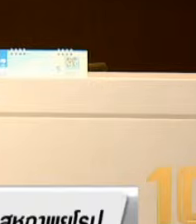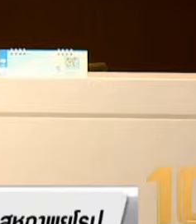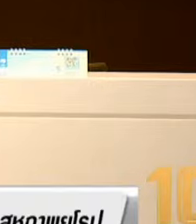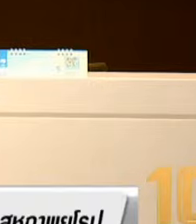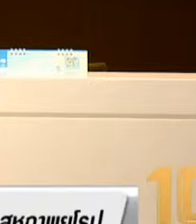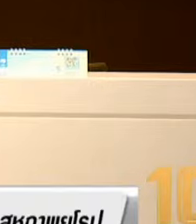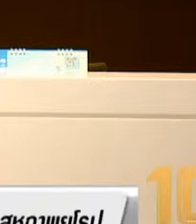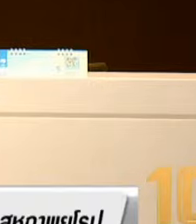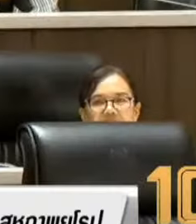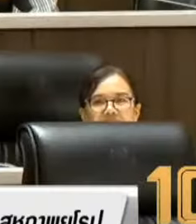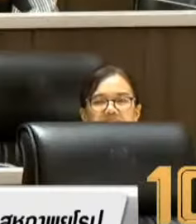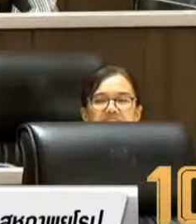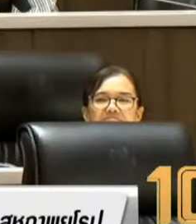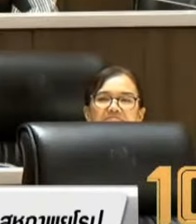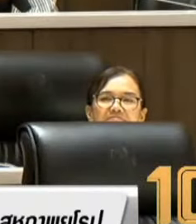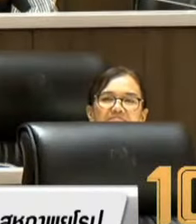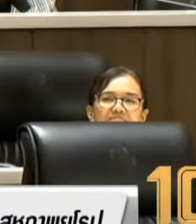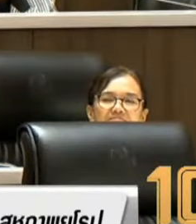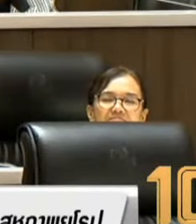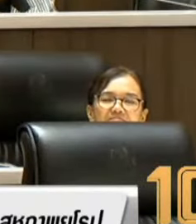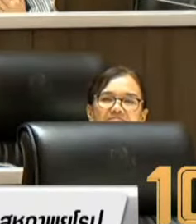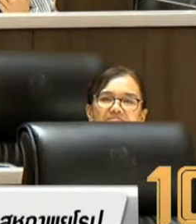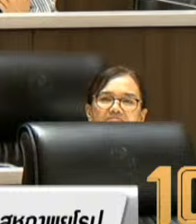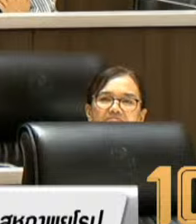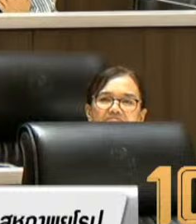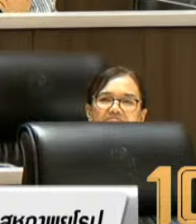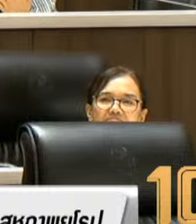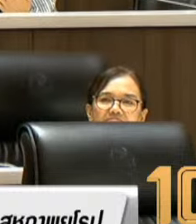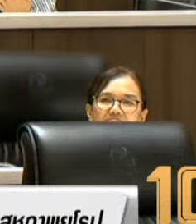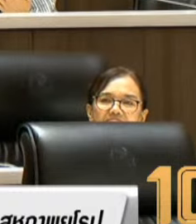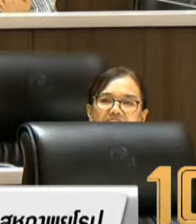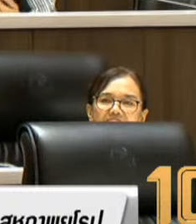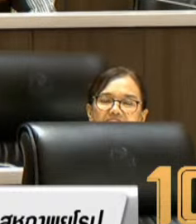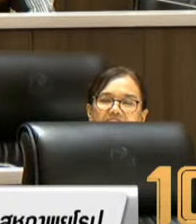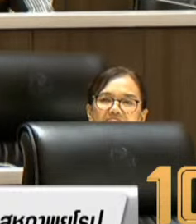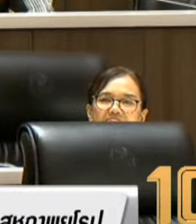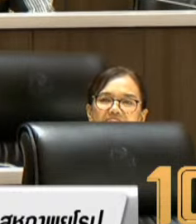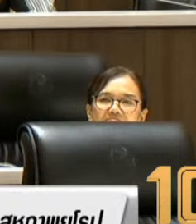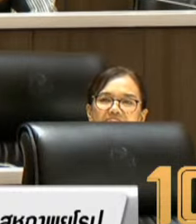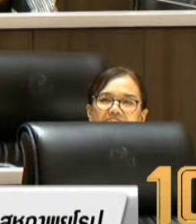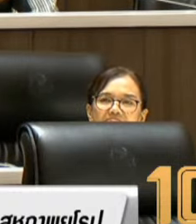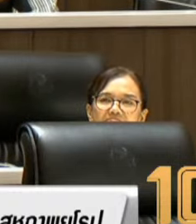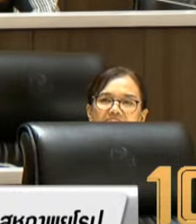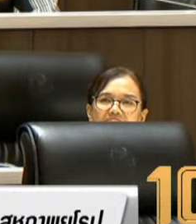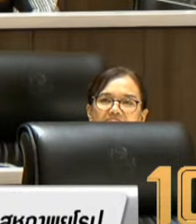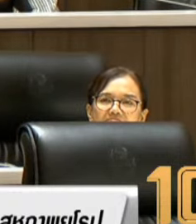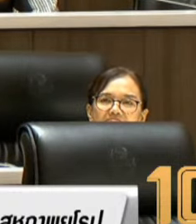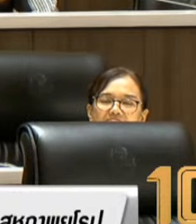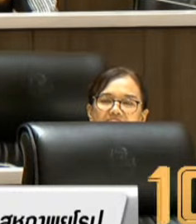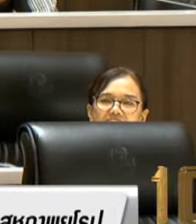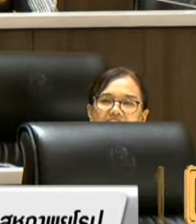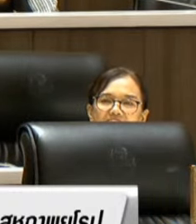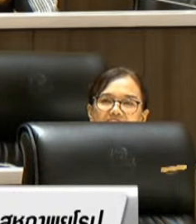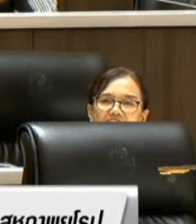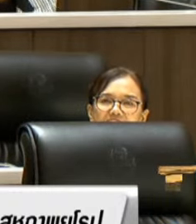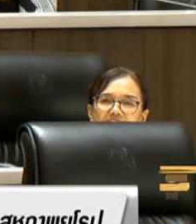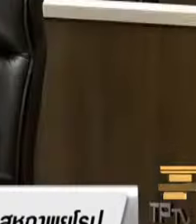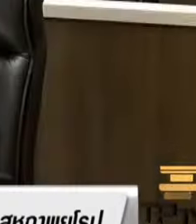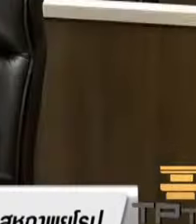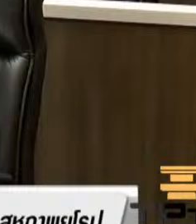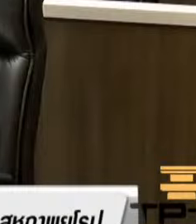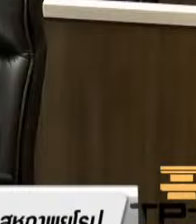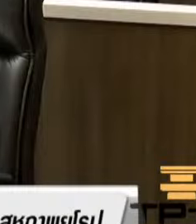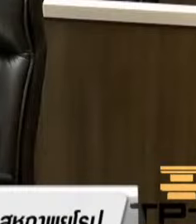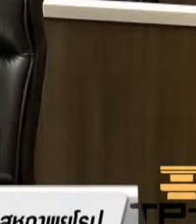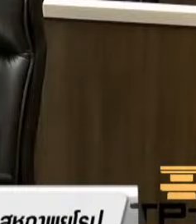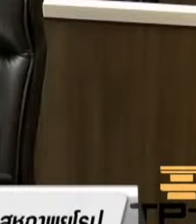พยุโรปต้องให้ความเห็นชอบในการเปิดตลาดการค้าระหว่างประเทศไทยกับสหภาพยุโรปอีกทั้งการขนส่งก็